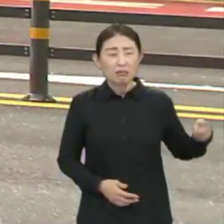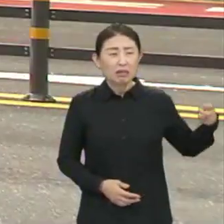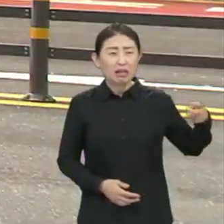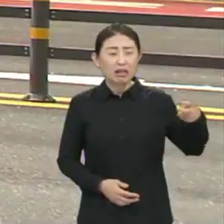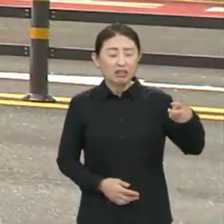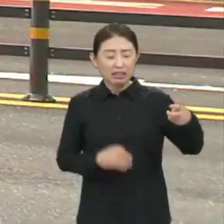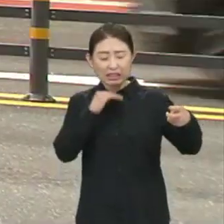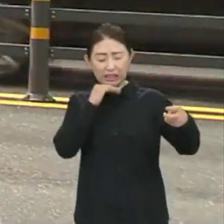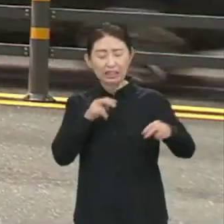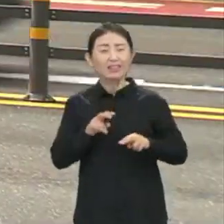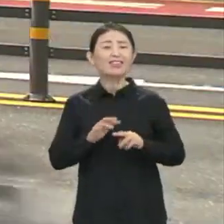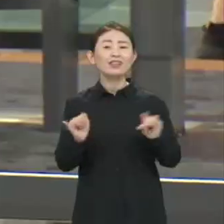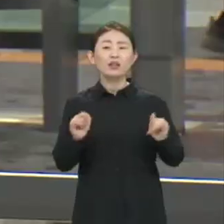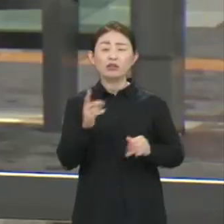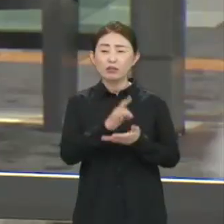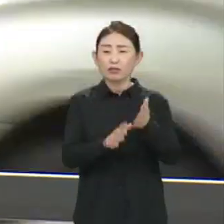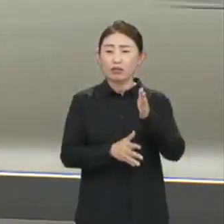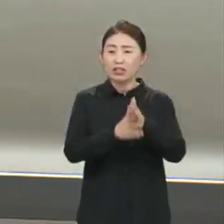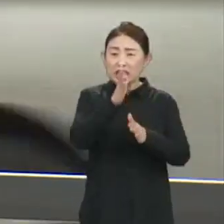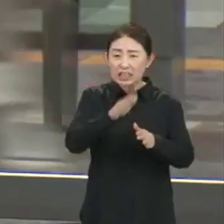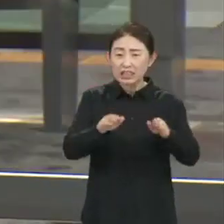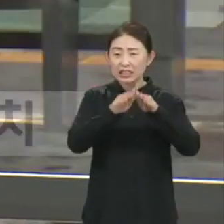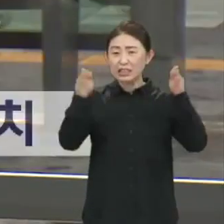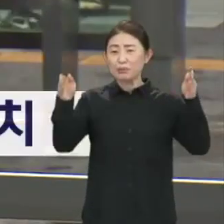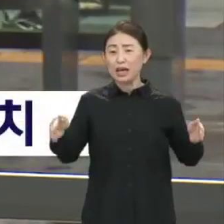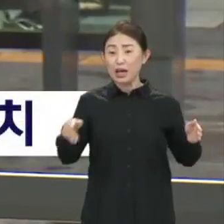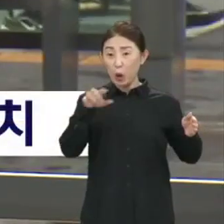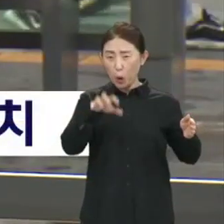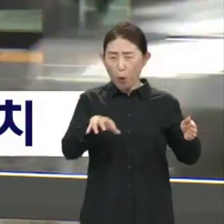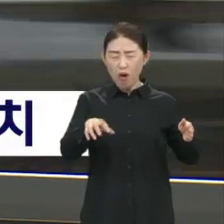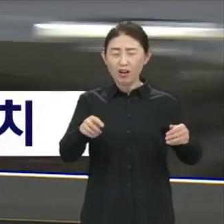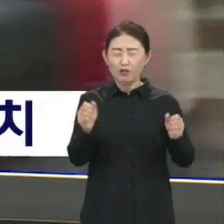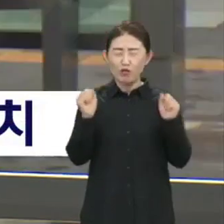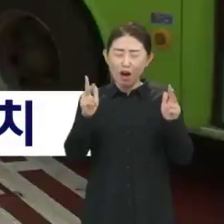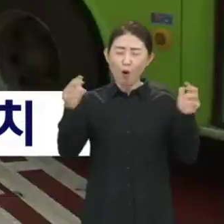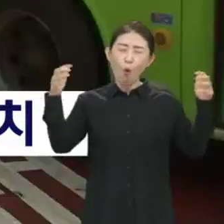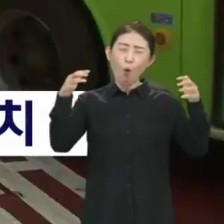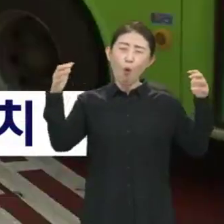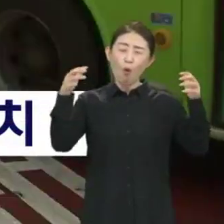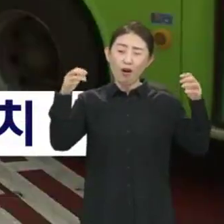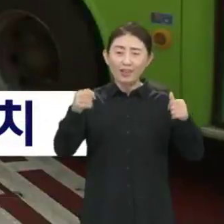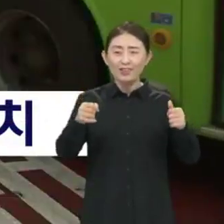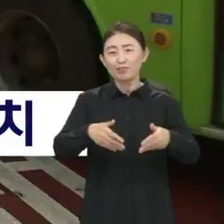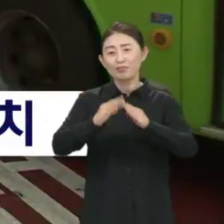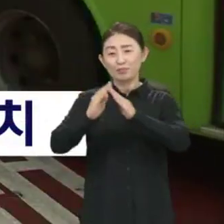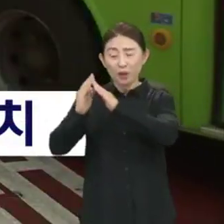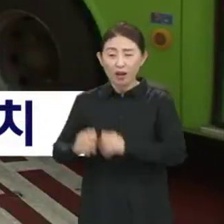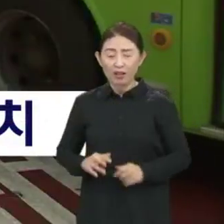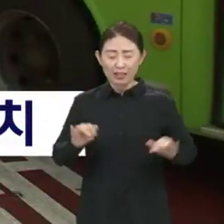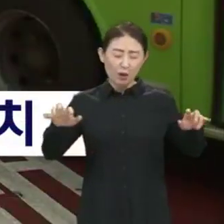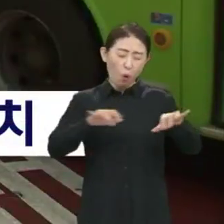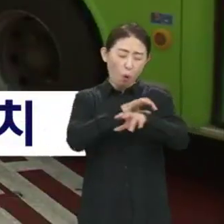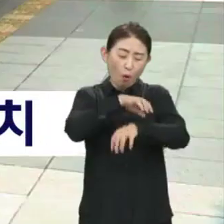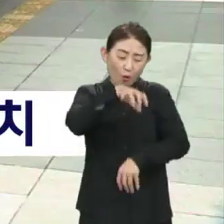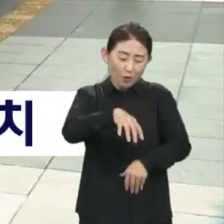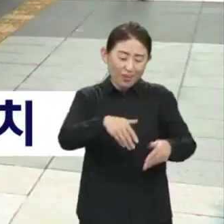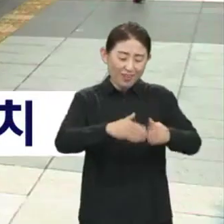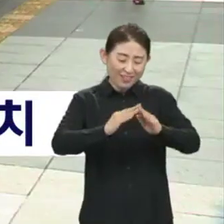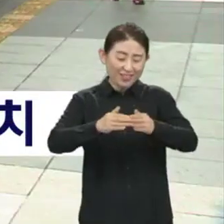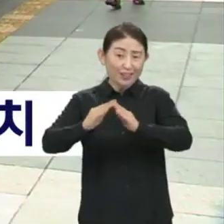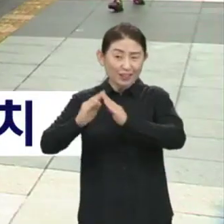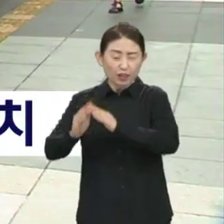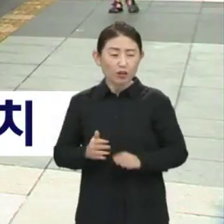이용하는 시민들을 위해 천안시가 스마트 승강장을 대폭 확대해 설치했습니다. 주로 유동인구가 많은 지역에 설치했는데